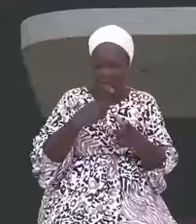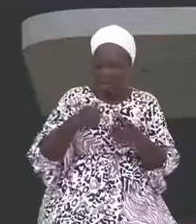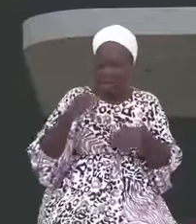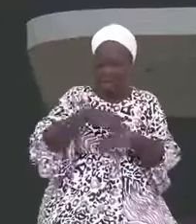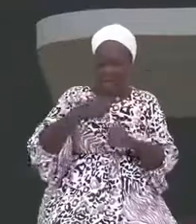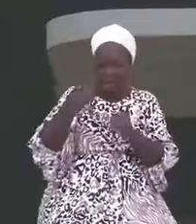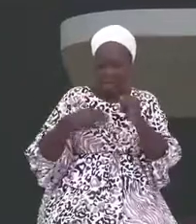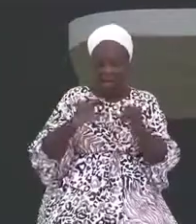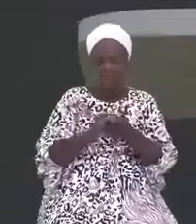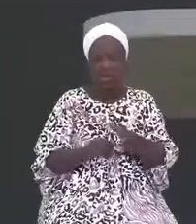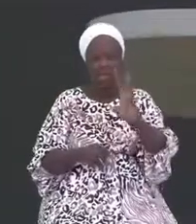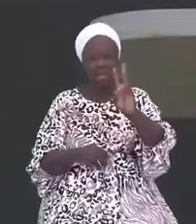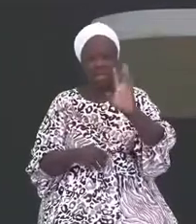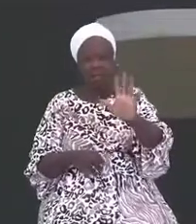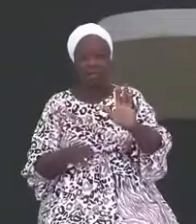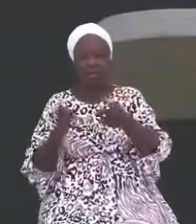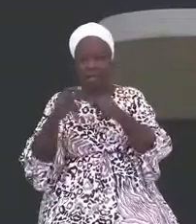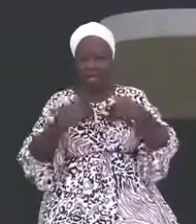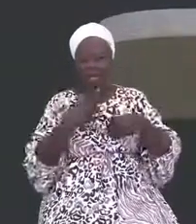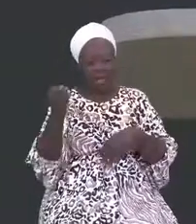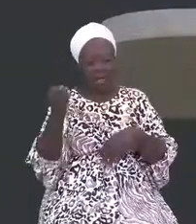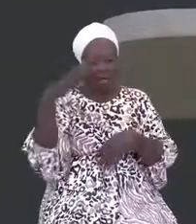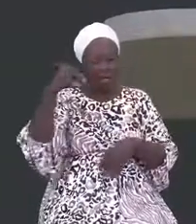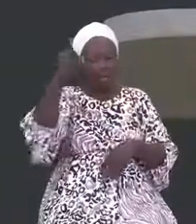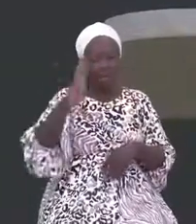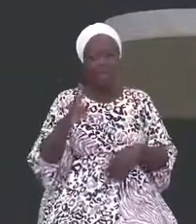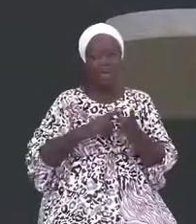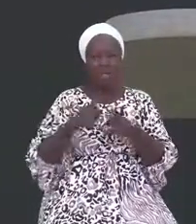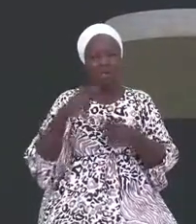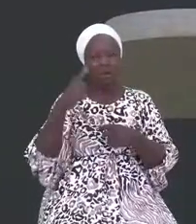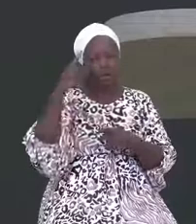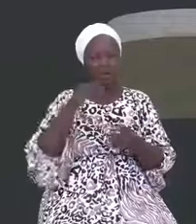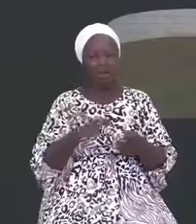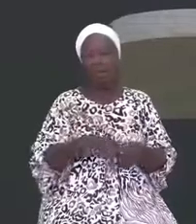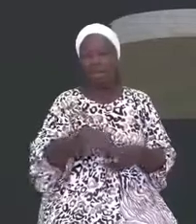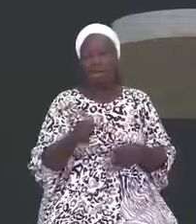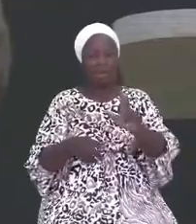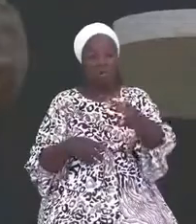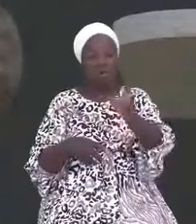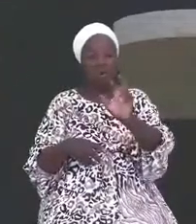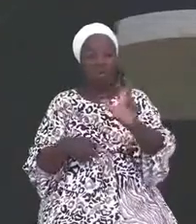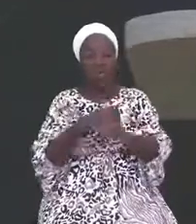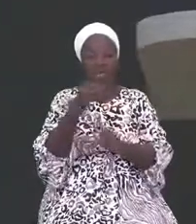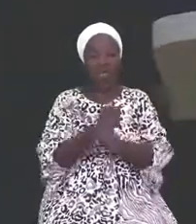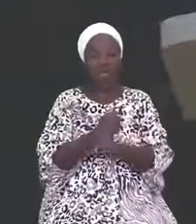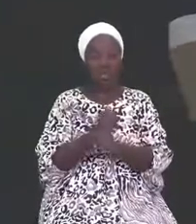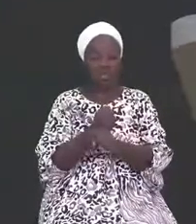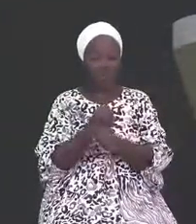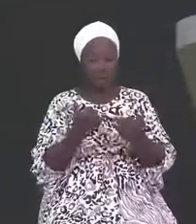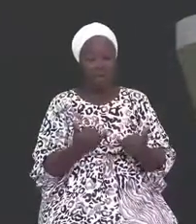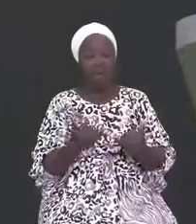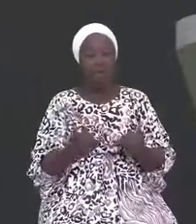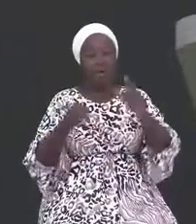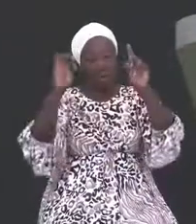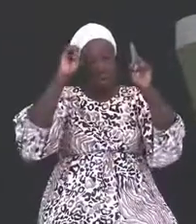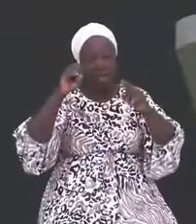65 ans il a eu la grâce de Dieu et pendant les 300 ans qui ont suivi il a été